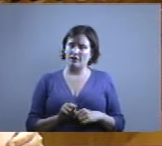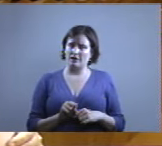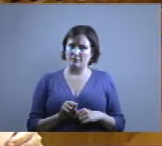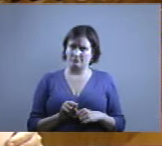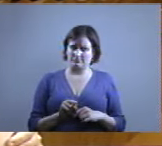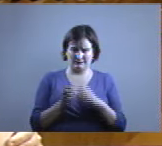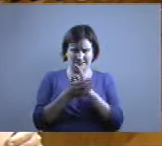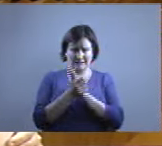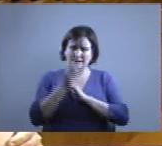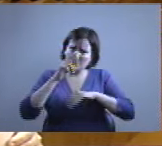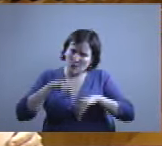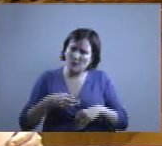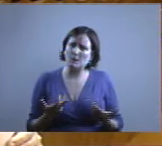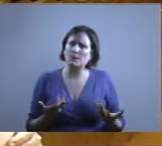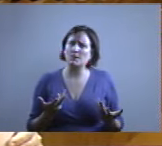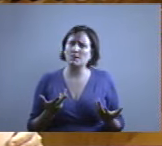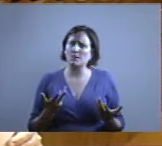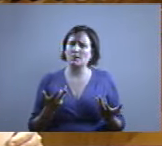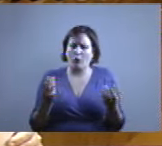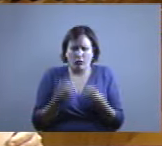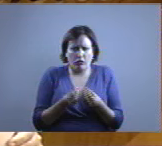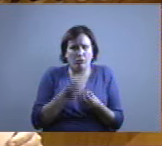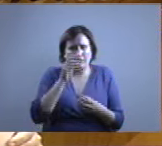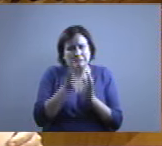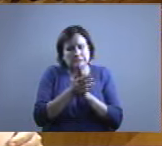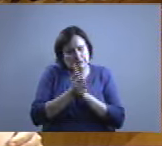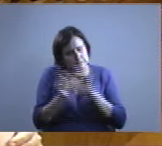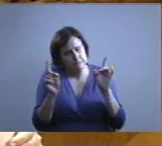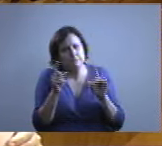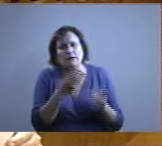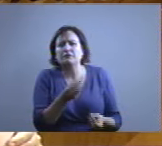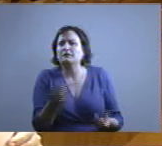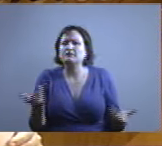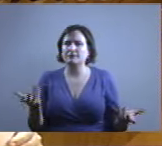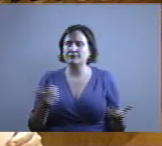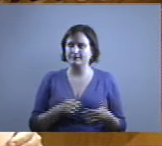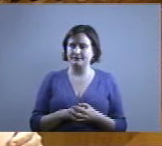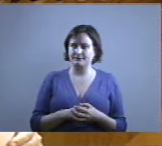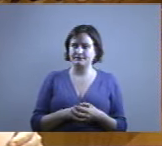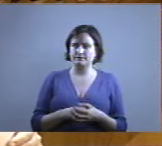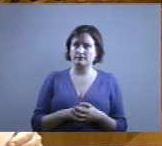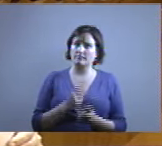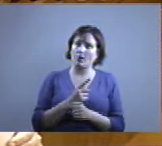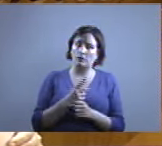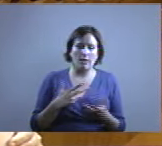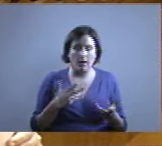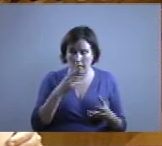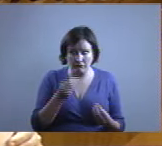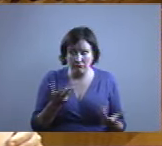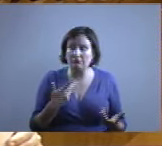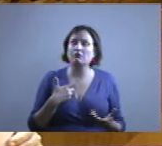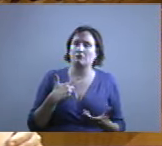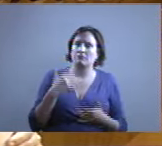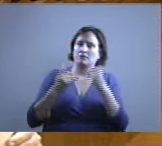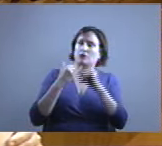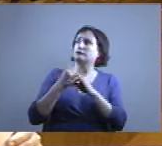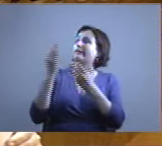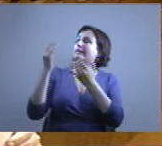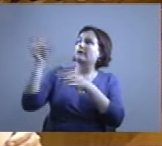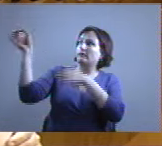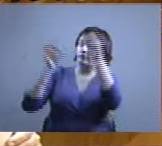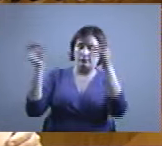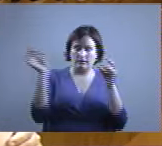jare aangevul met buitelanders met die nodige kennis en kwalifikasies. Die wetsontwerp vandag voor hierdie huis het onder andere ten doel om